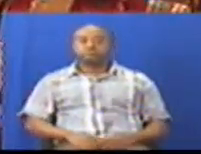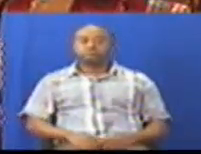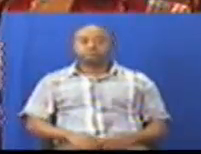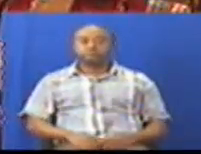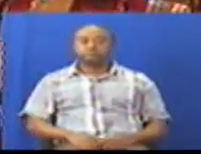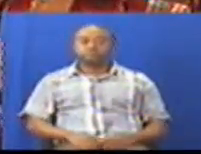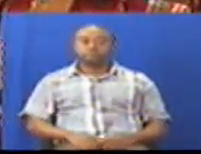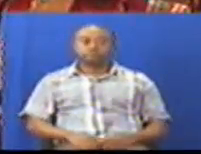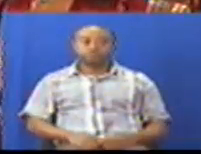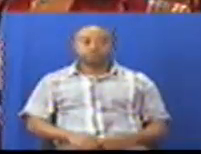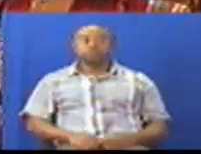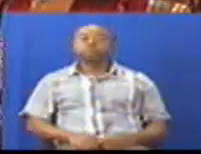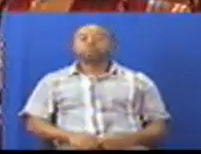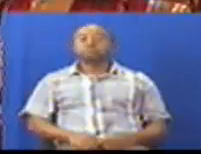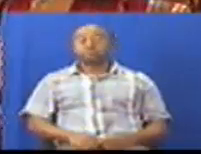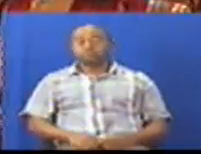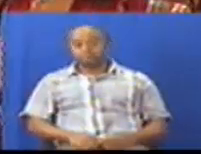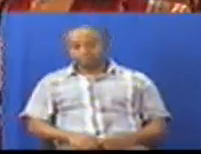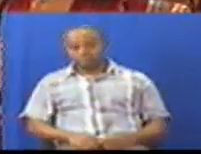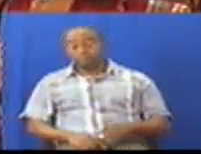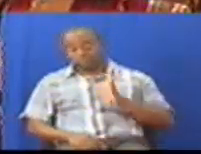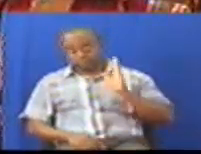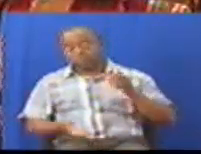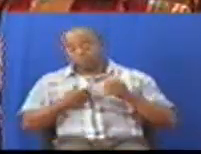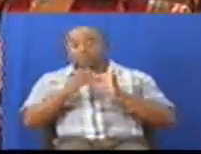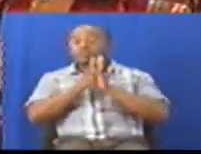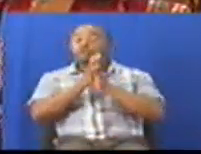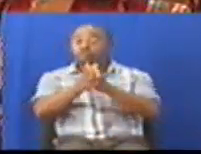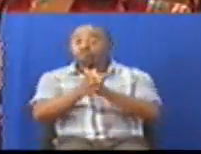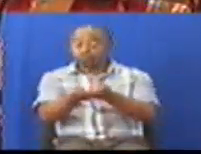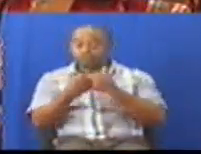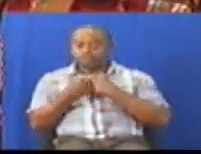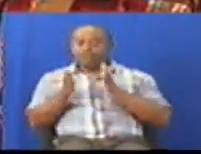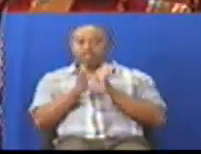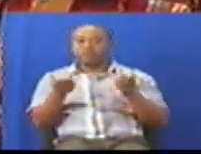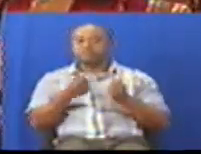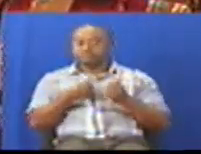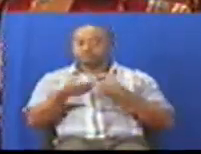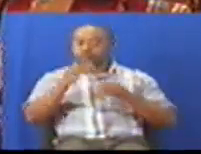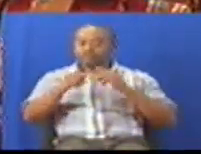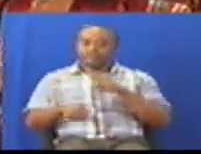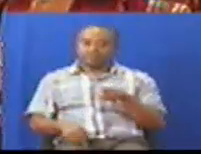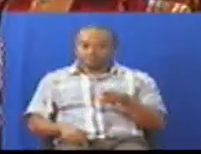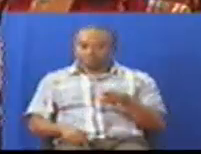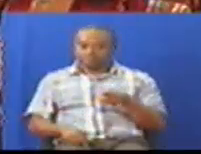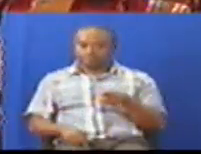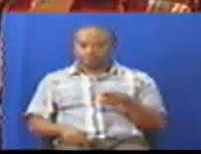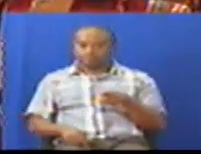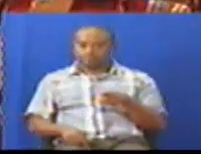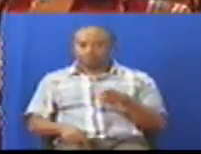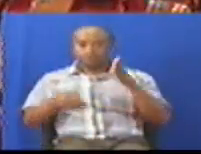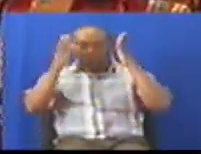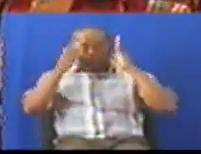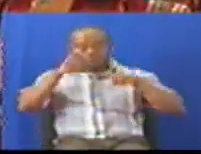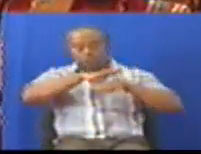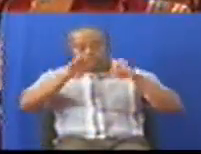Mheshimiwa Naibu Spika, nikushukuru kwa kunipa nafasi na mimi niweze kuchangia. Mheshimiwa Naibu Spika,